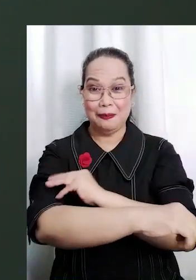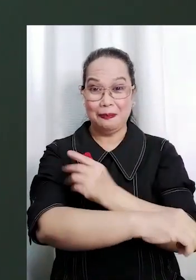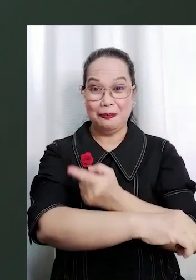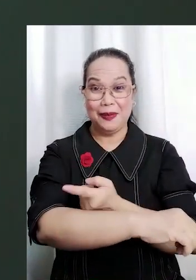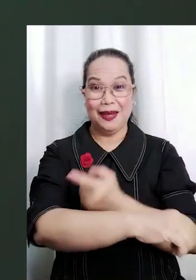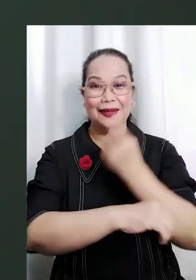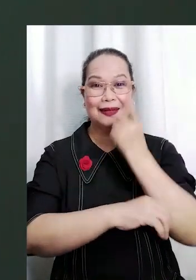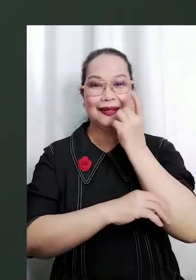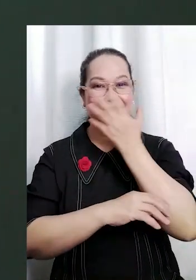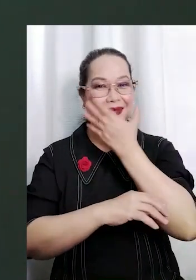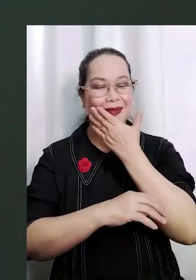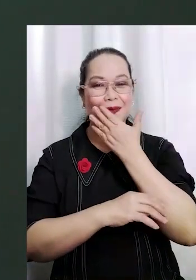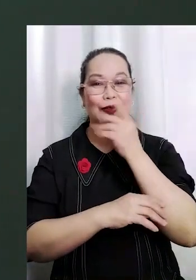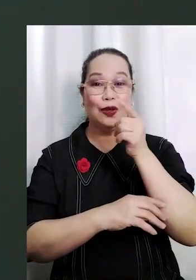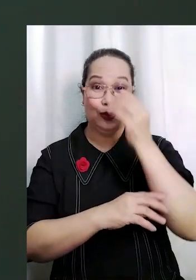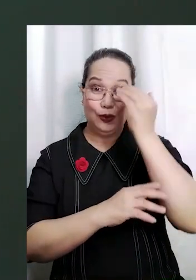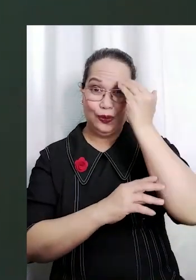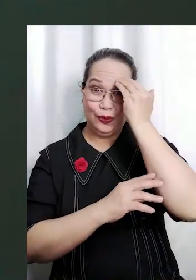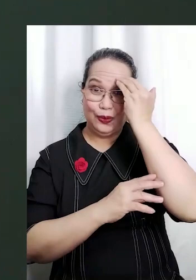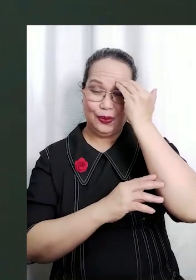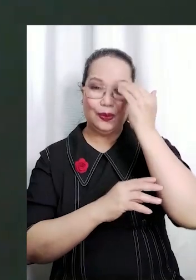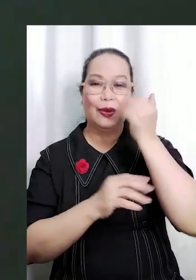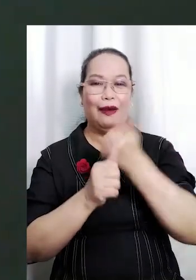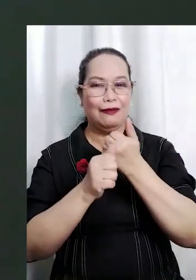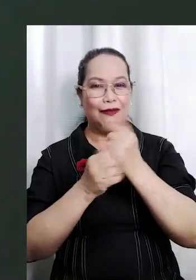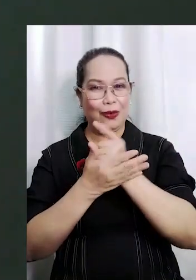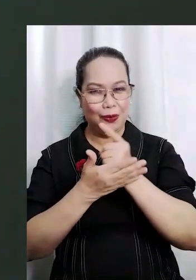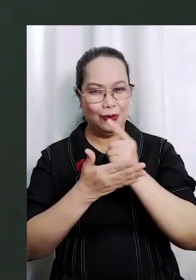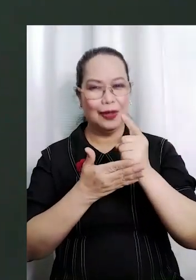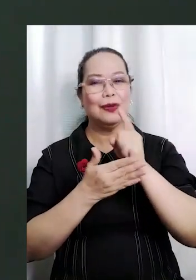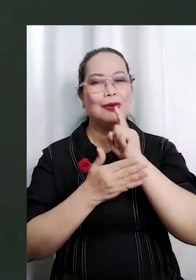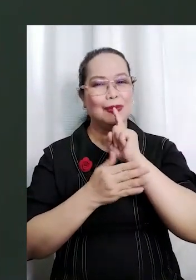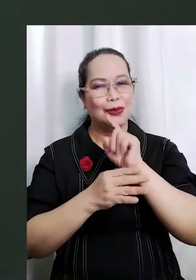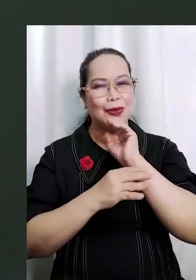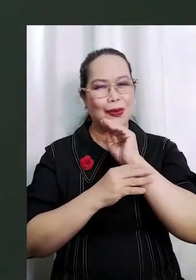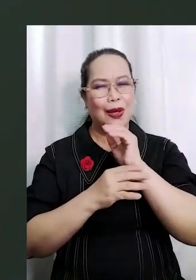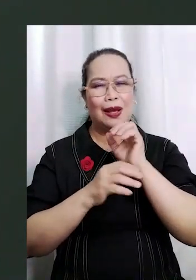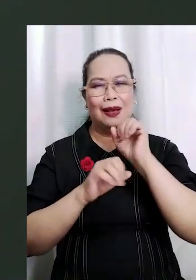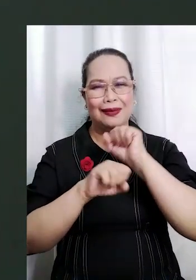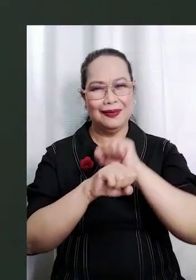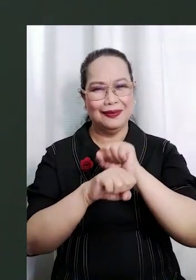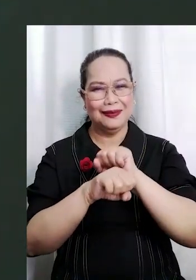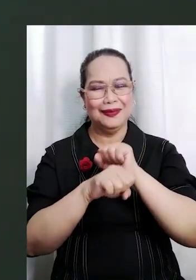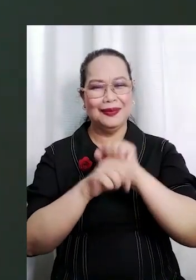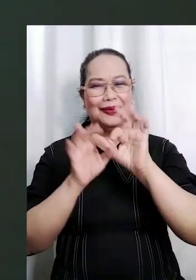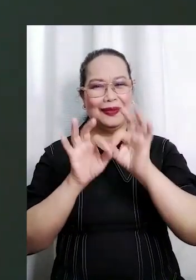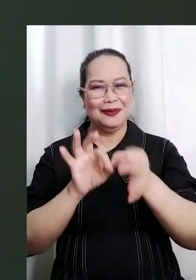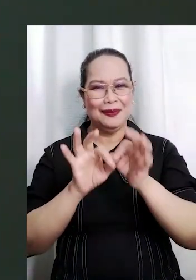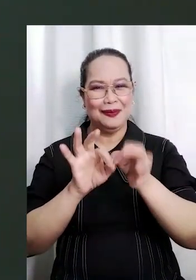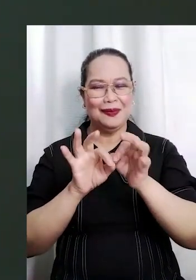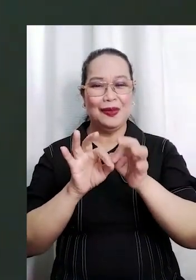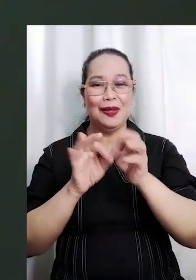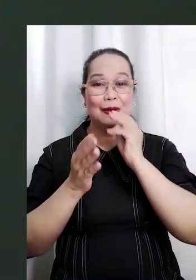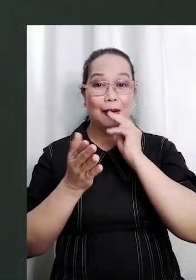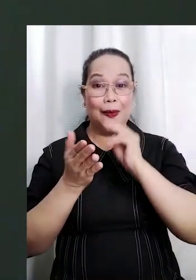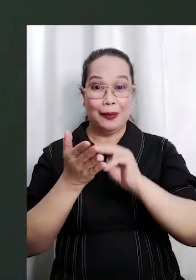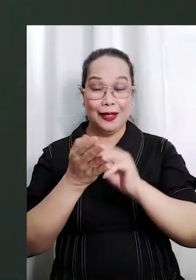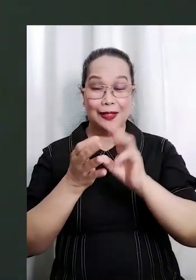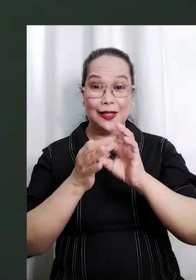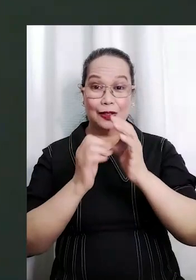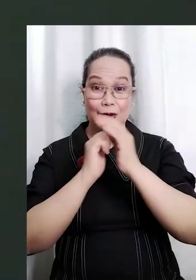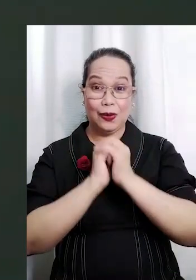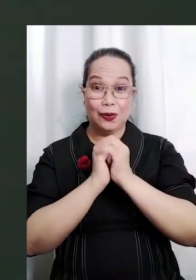May, si Dasil, alam po ninyo, every week they really labor hard para yung message ng ating